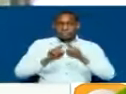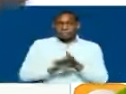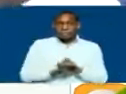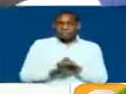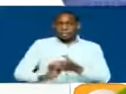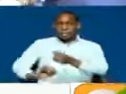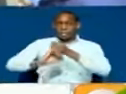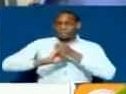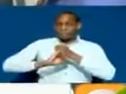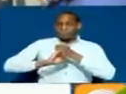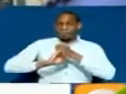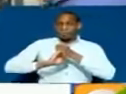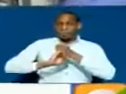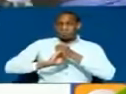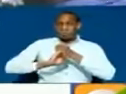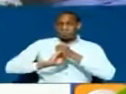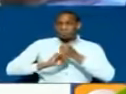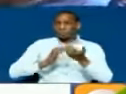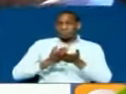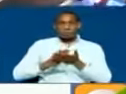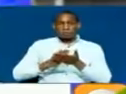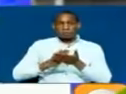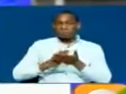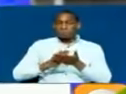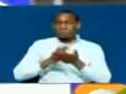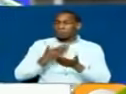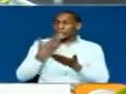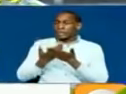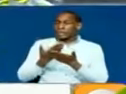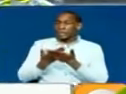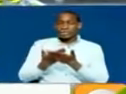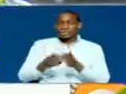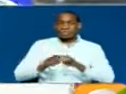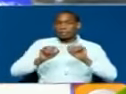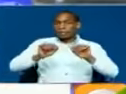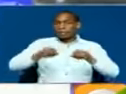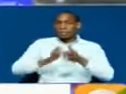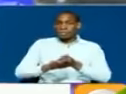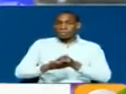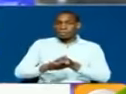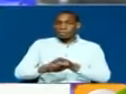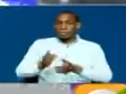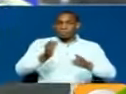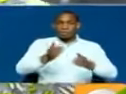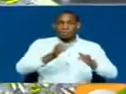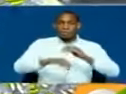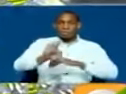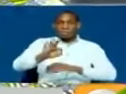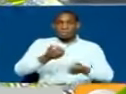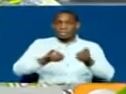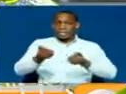this donation is not something that we take for granted. That they have been able to donate here 3 vehicles